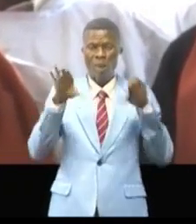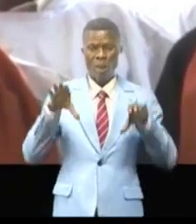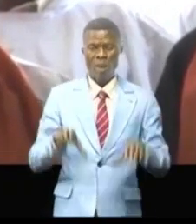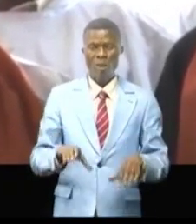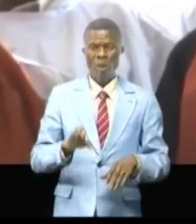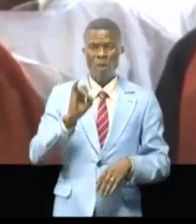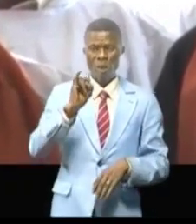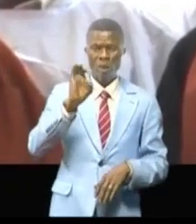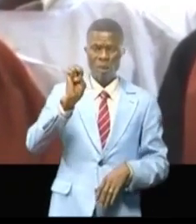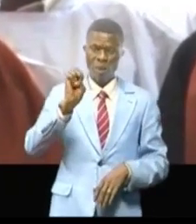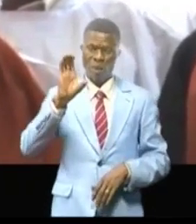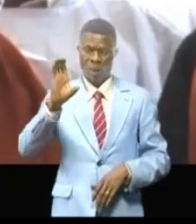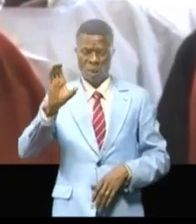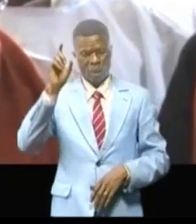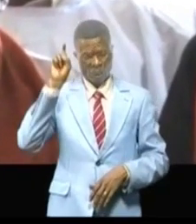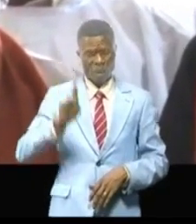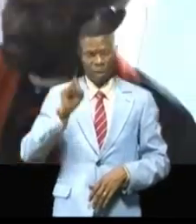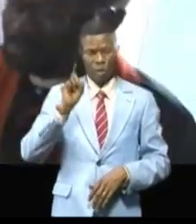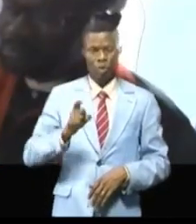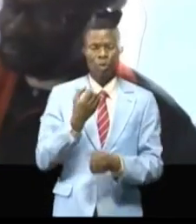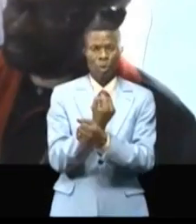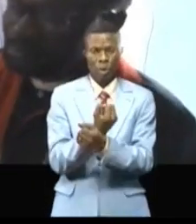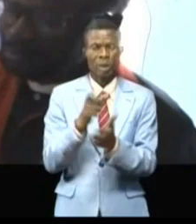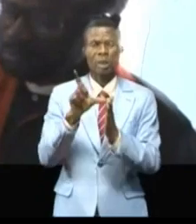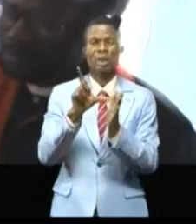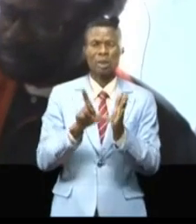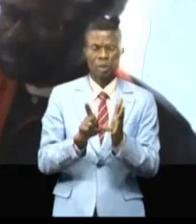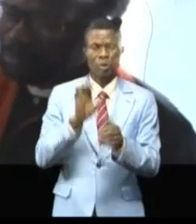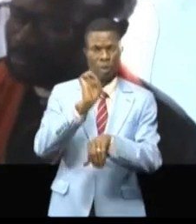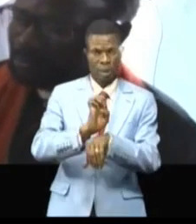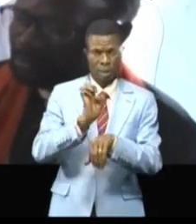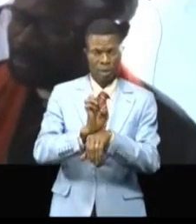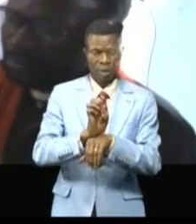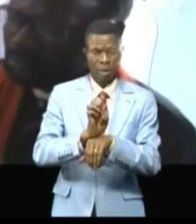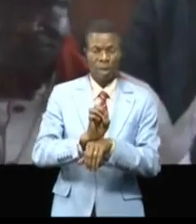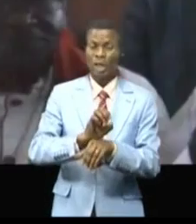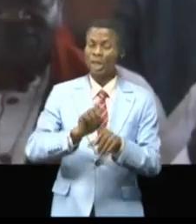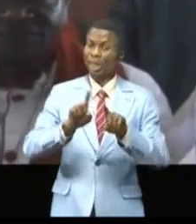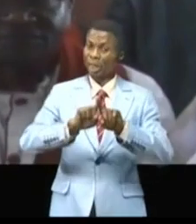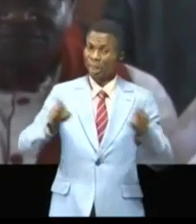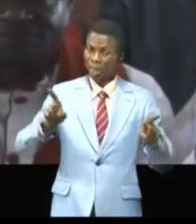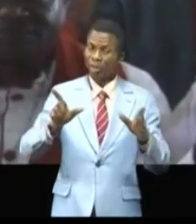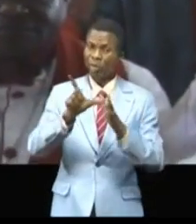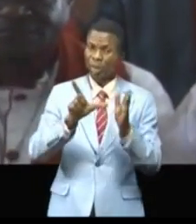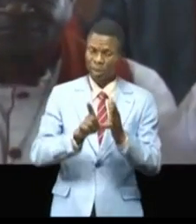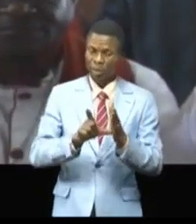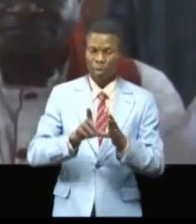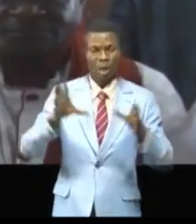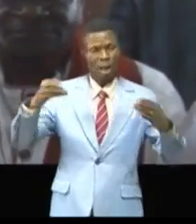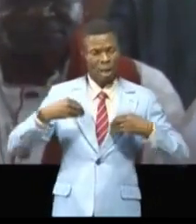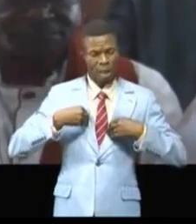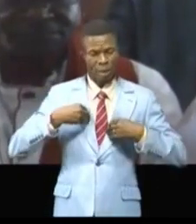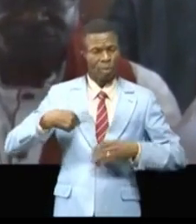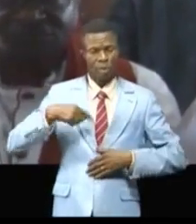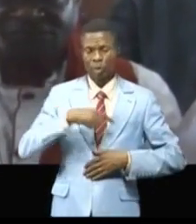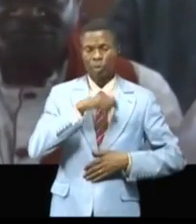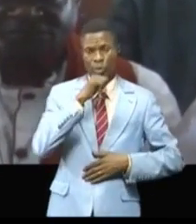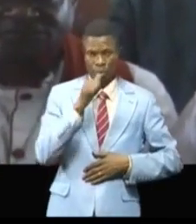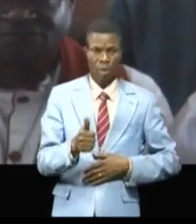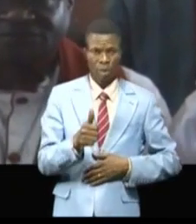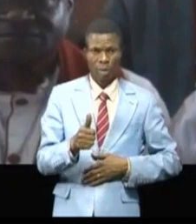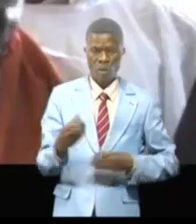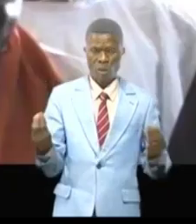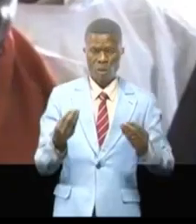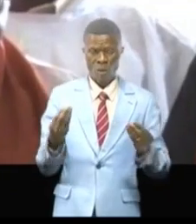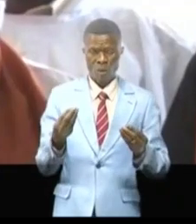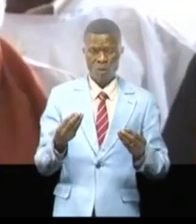ASBL, doit se conformer à la loi. Le contraire ne peut l'engager ni de loin ni de près. Ainsi, fort de